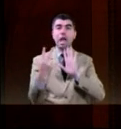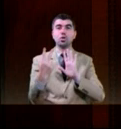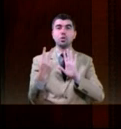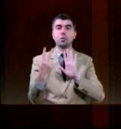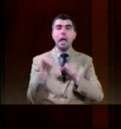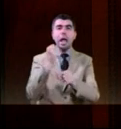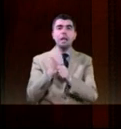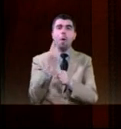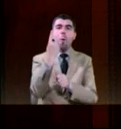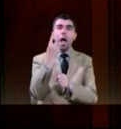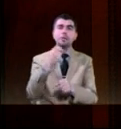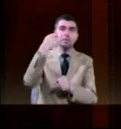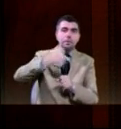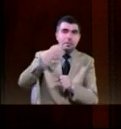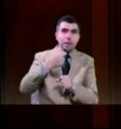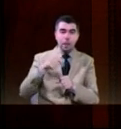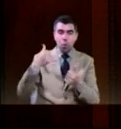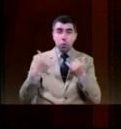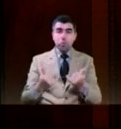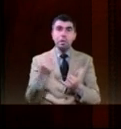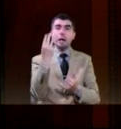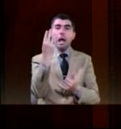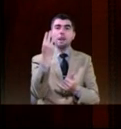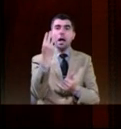كيخدموا على واحد، دابا ثلاثة كيخدموا على واحد.